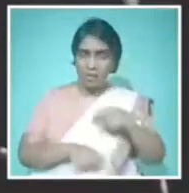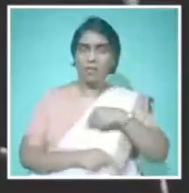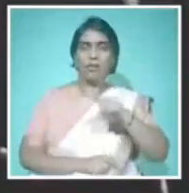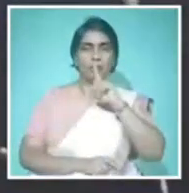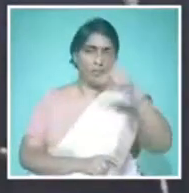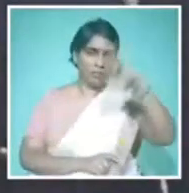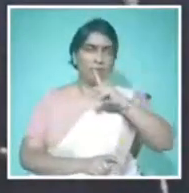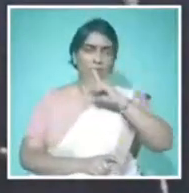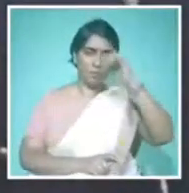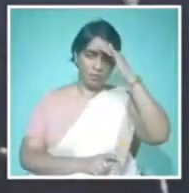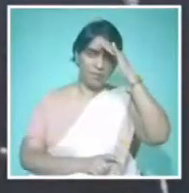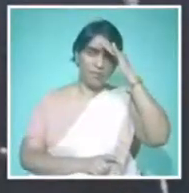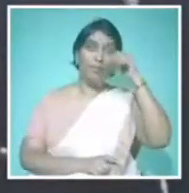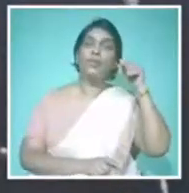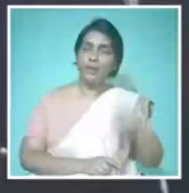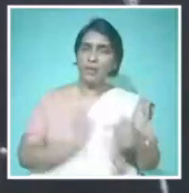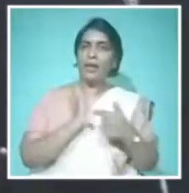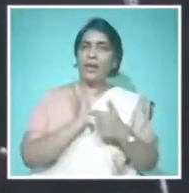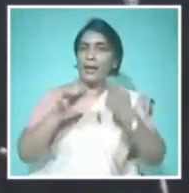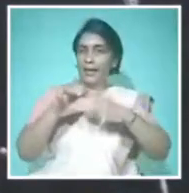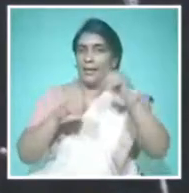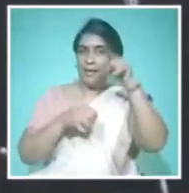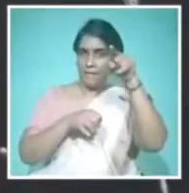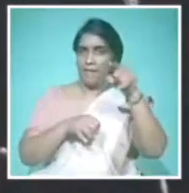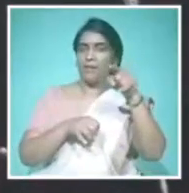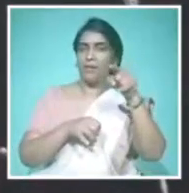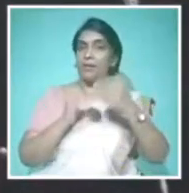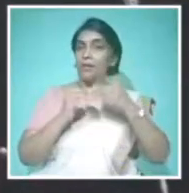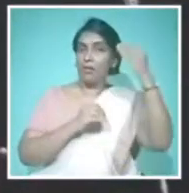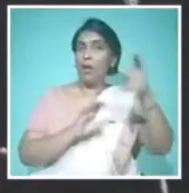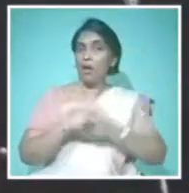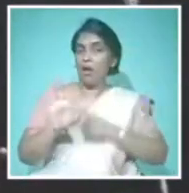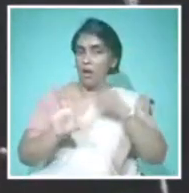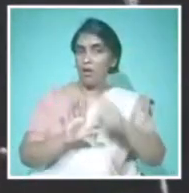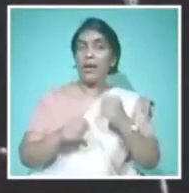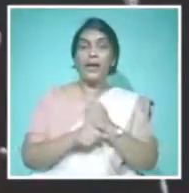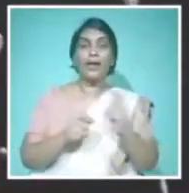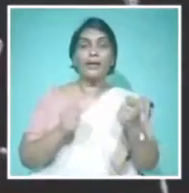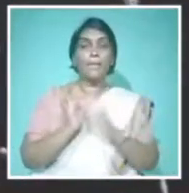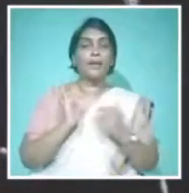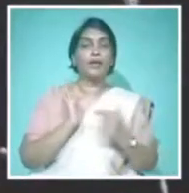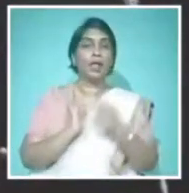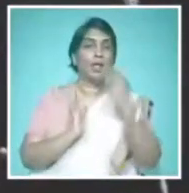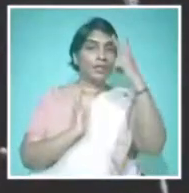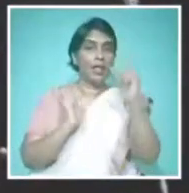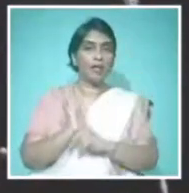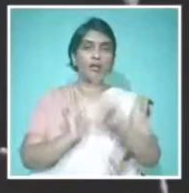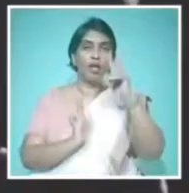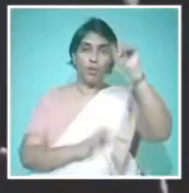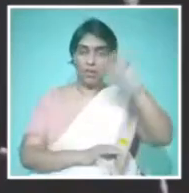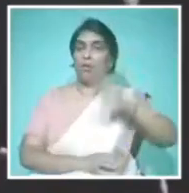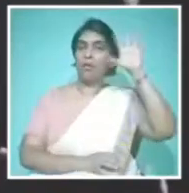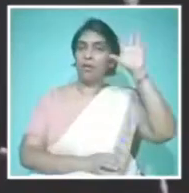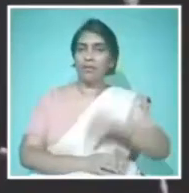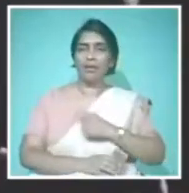නියෝජ්‍ය කතානායකතුමනි දැනුත් ටෙන්ඩර් එකක් දාලා තියෙනවා ඉදිරි අවුරුදු සඳහා ගෑස් මෙට්‍රික් ටොන් 280,000ක් ගේන්න